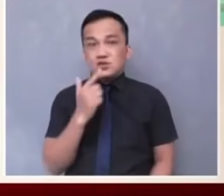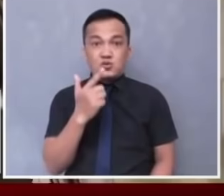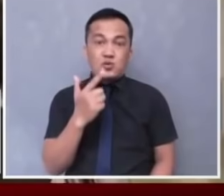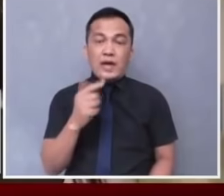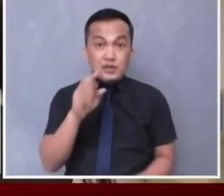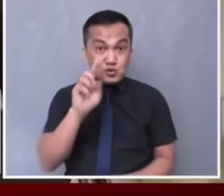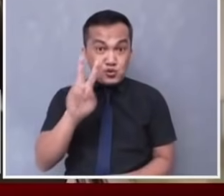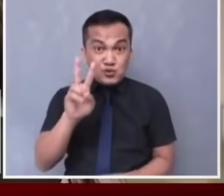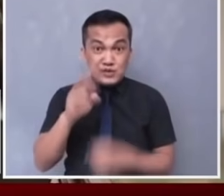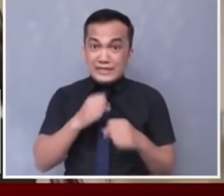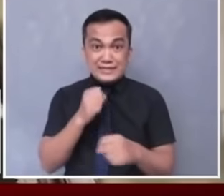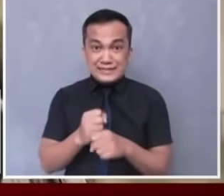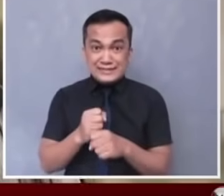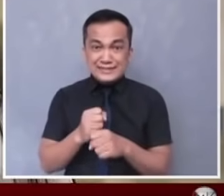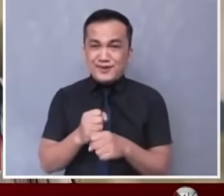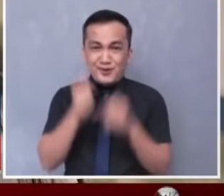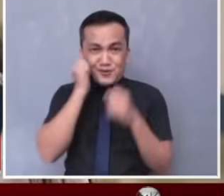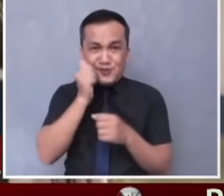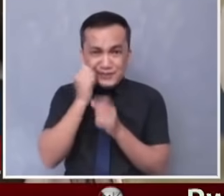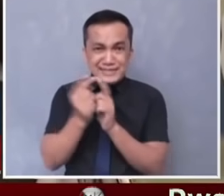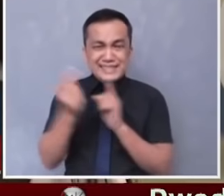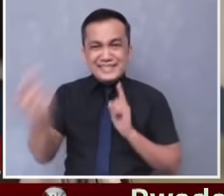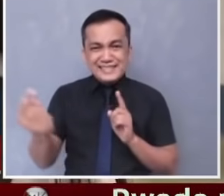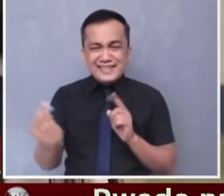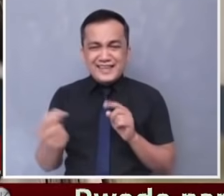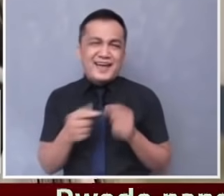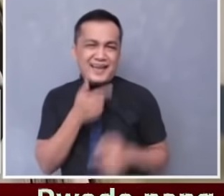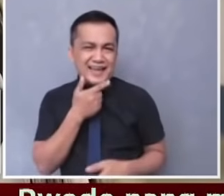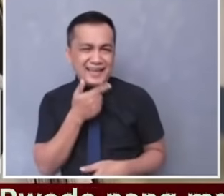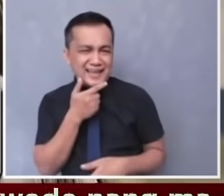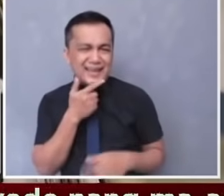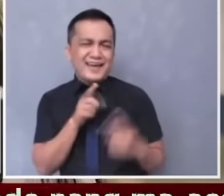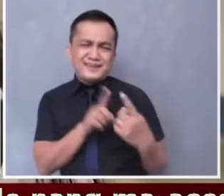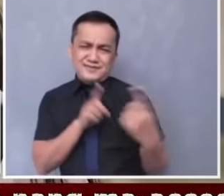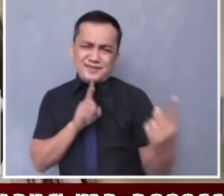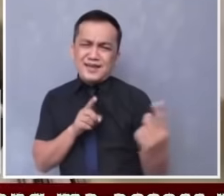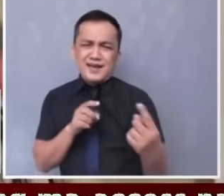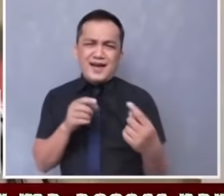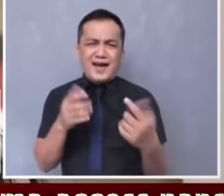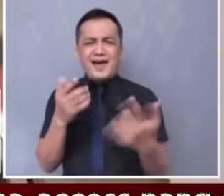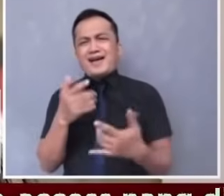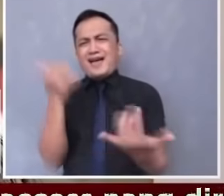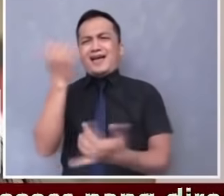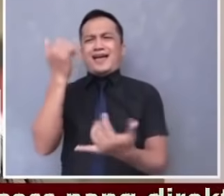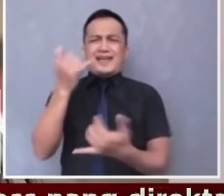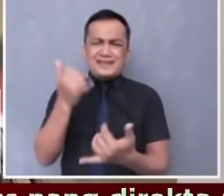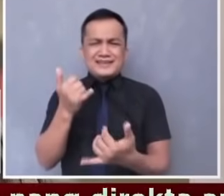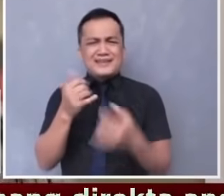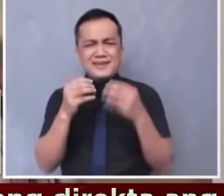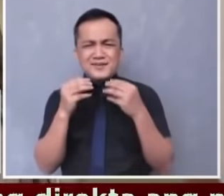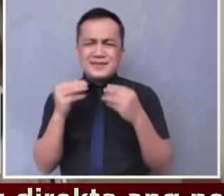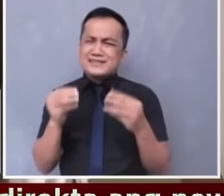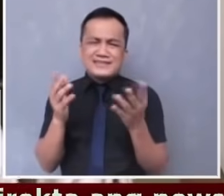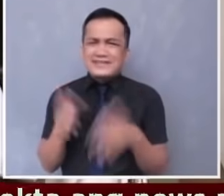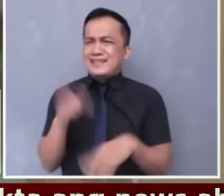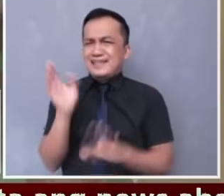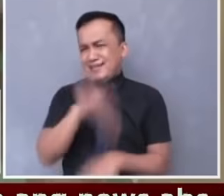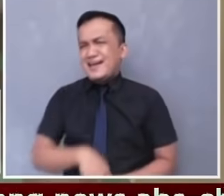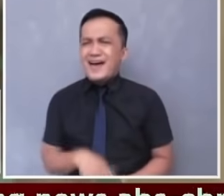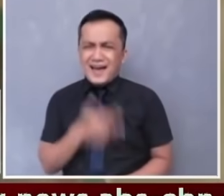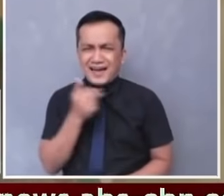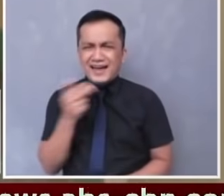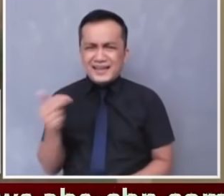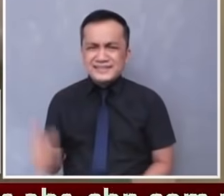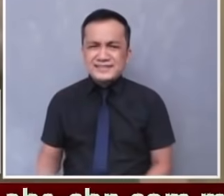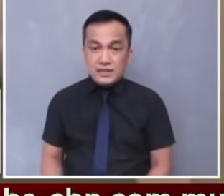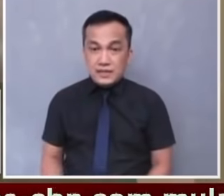learning. Titingnan na namin mga ugali ng isa't isa. Mga kalokohan namin sa Messenger, madadala na rin namin dito.